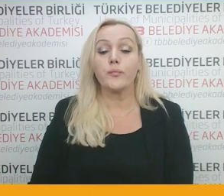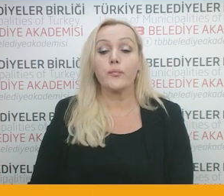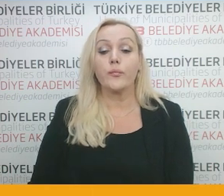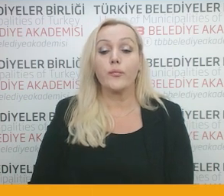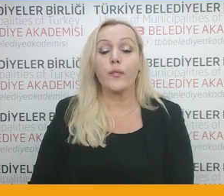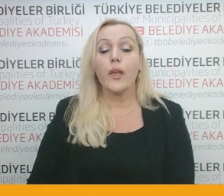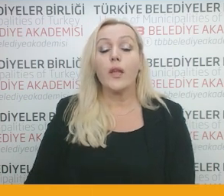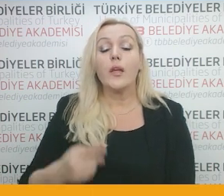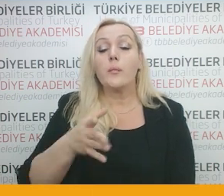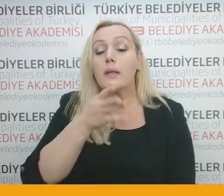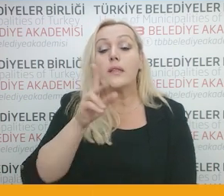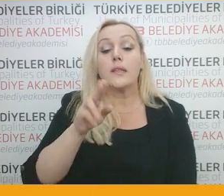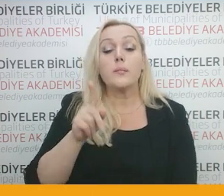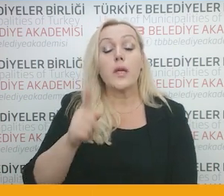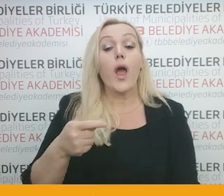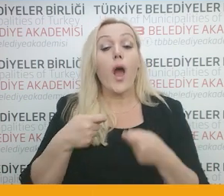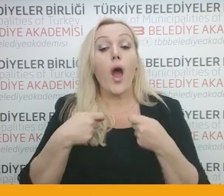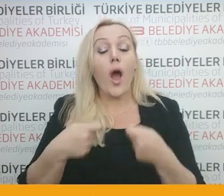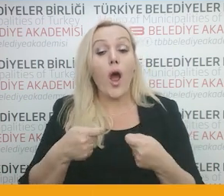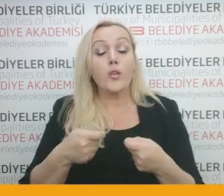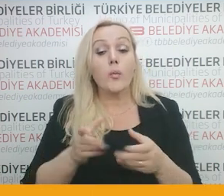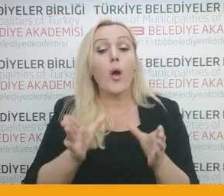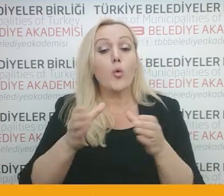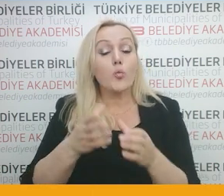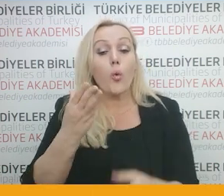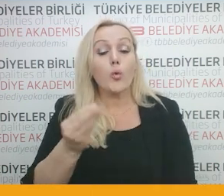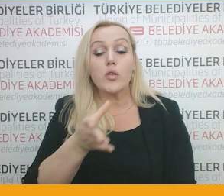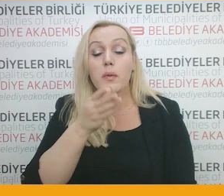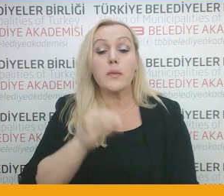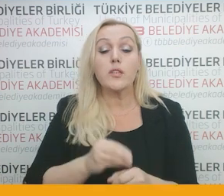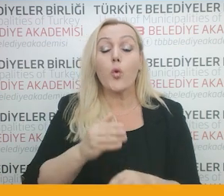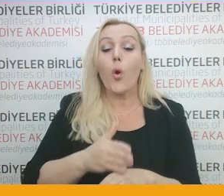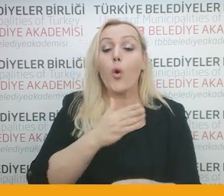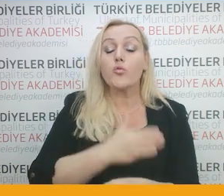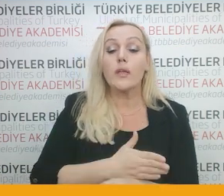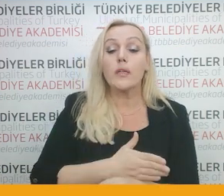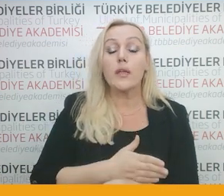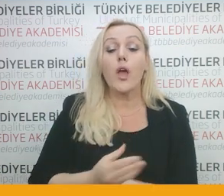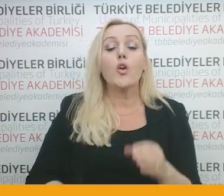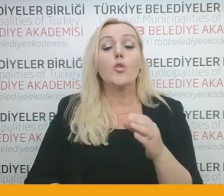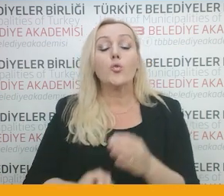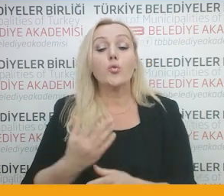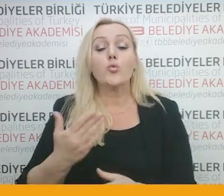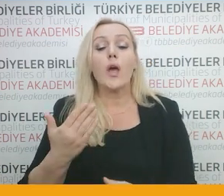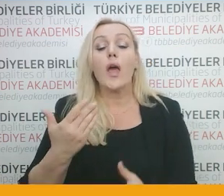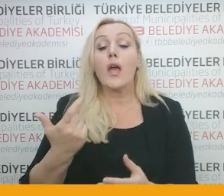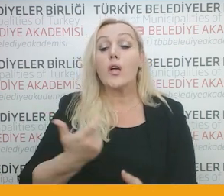Bildiğiniz gibi arkadaşlar bir harcama biriminin oluşabilmesi için öncelikle kuruluşu mevzuattan kaynaklanmalı ve